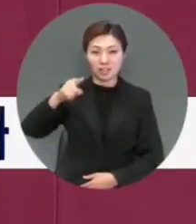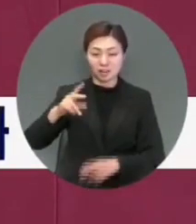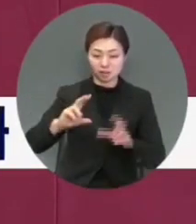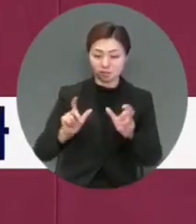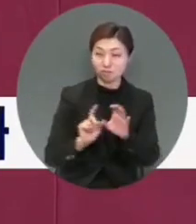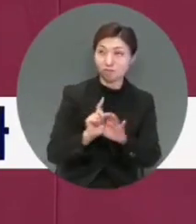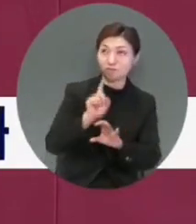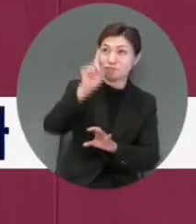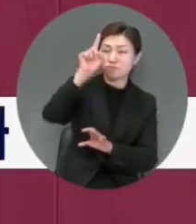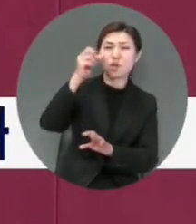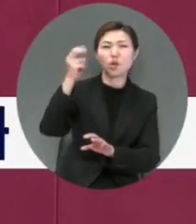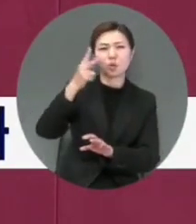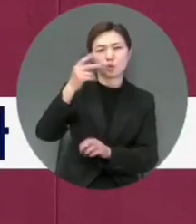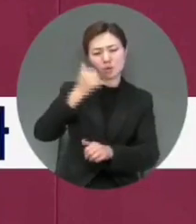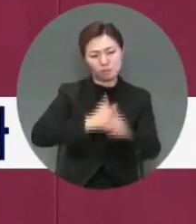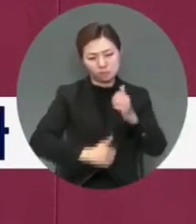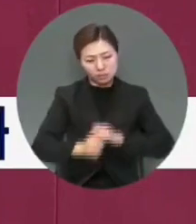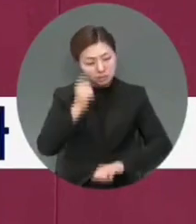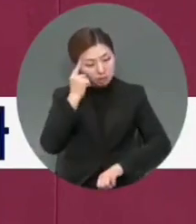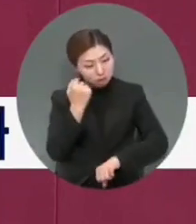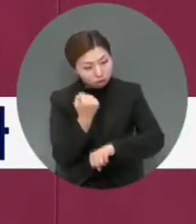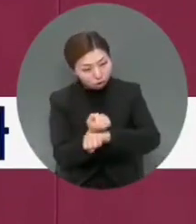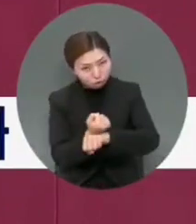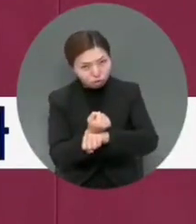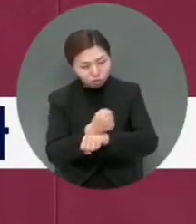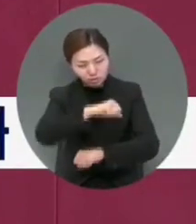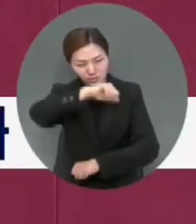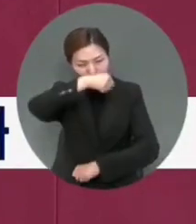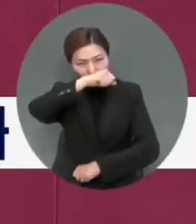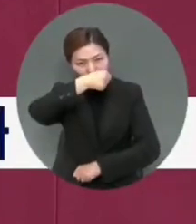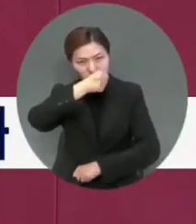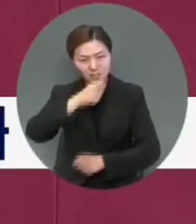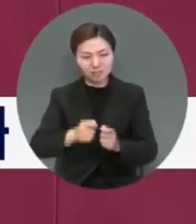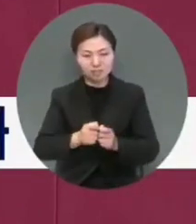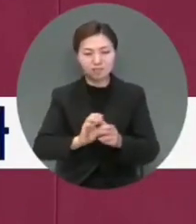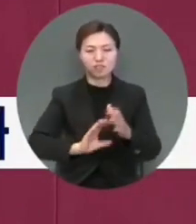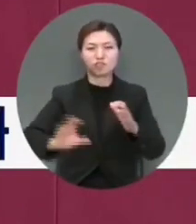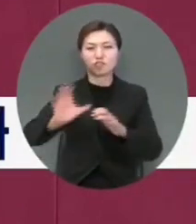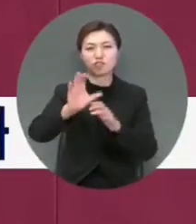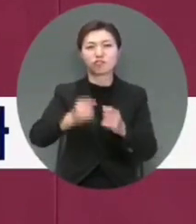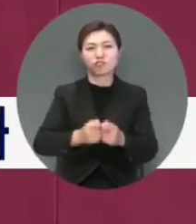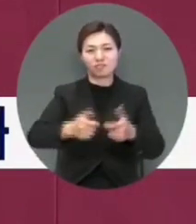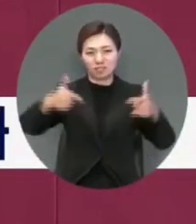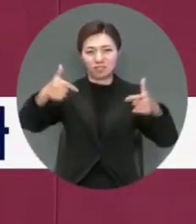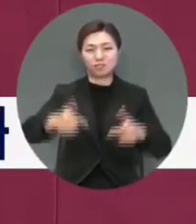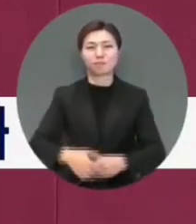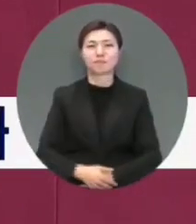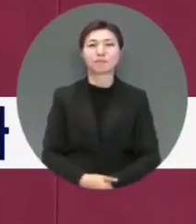대한 R&D 지원을 대폭 확대하였습니다.